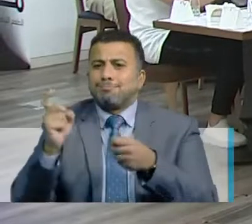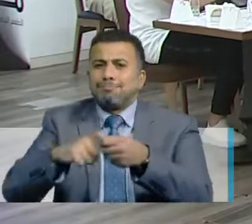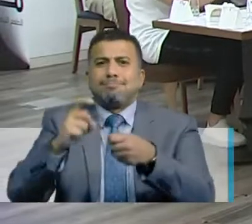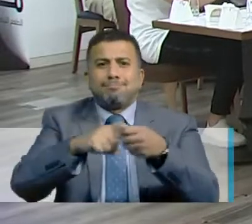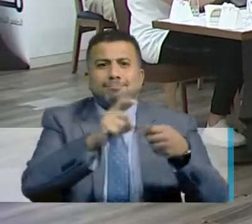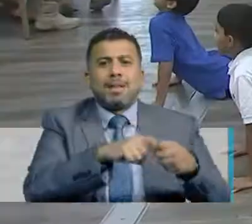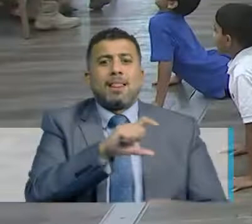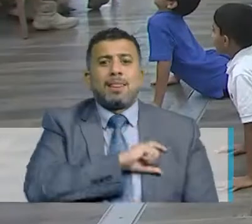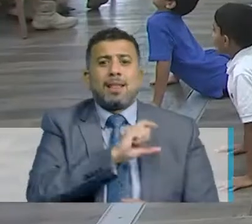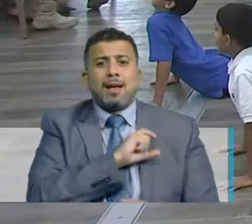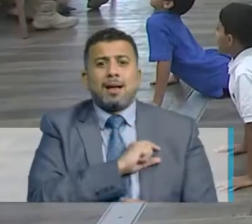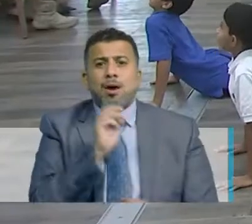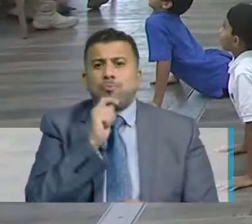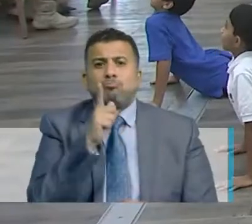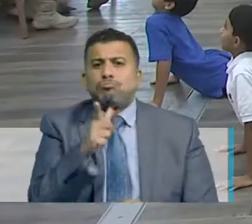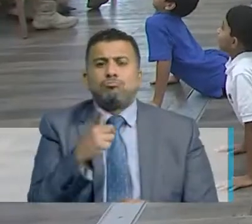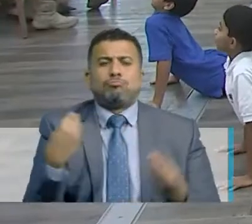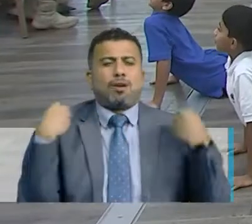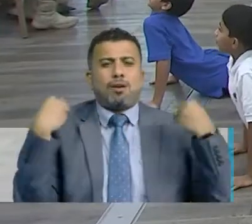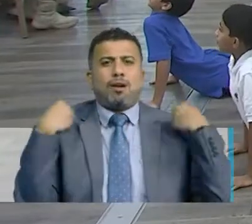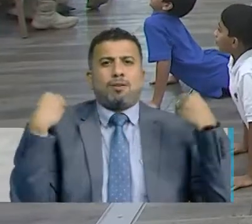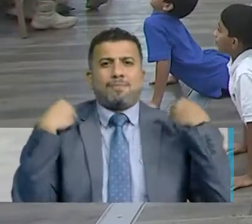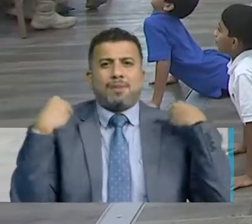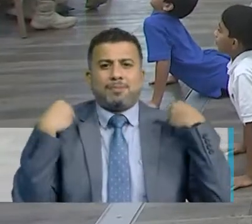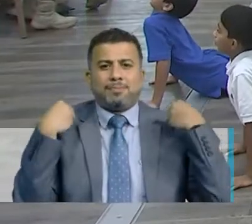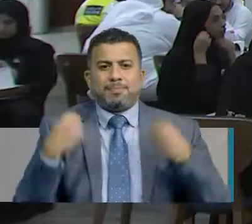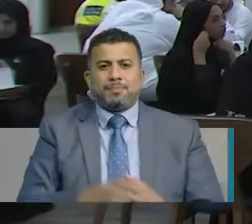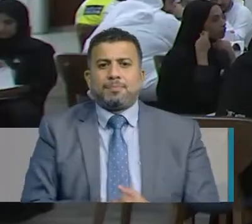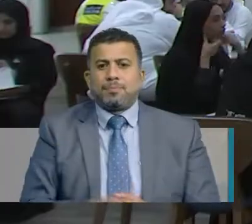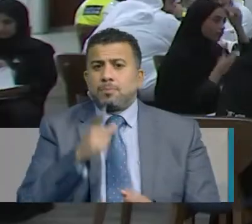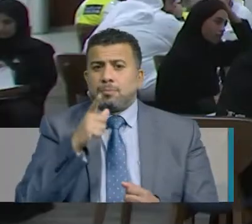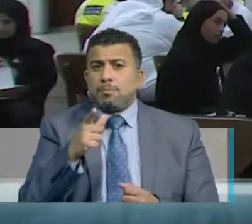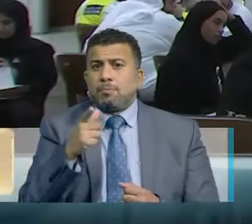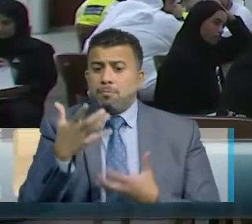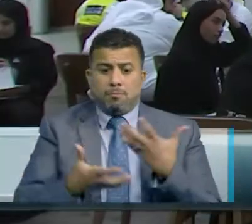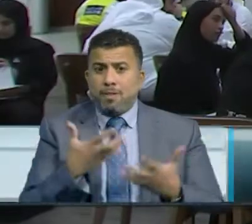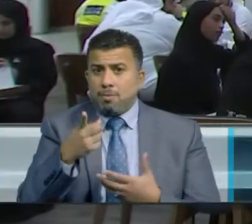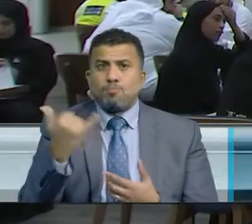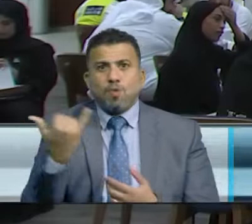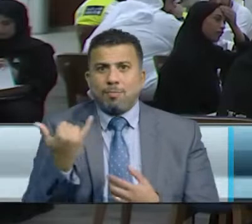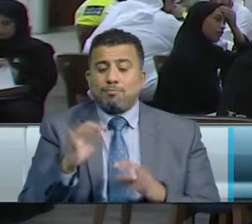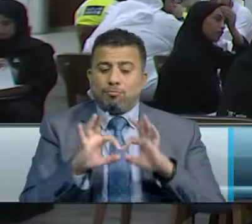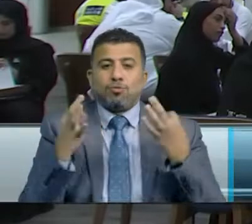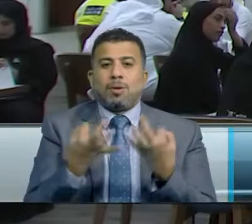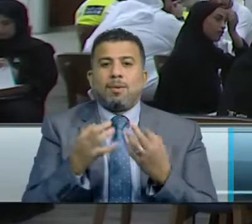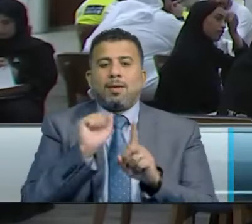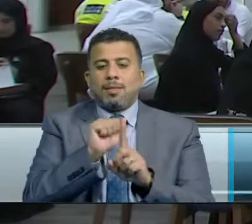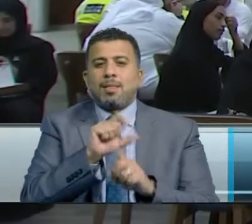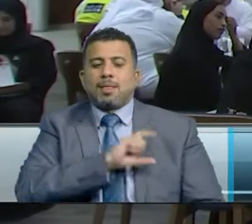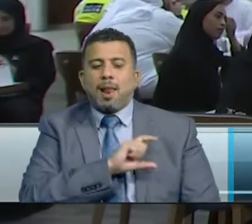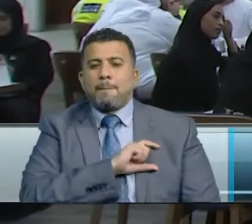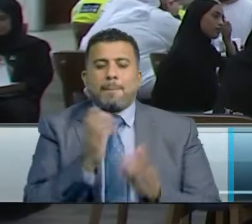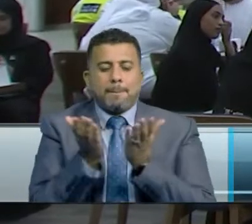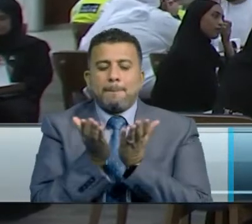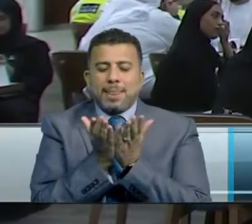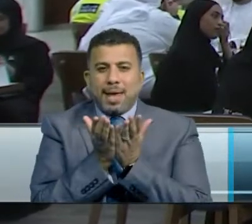قام فيها الطلاب بممارسة التمارين الرياضية. الفعالية مهمة للمجتمع وخاصة لطلبة المدارس،